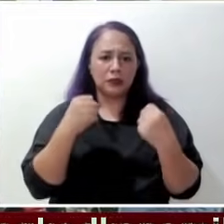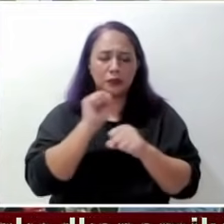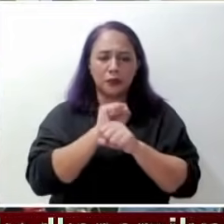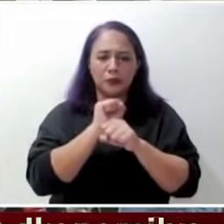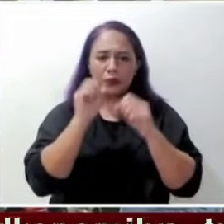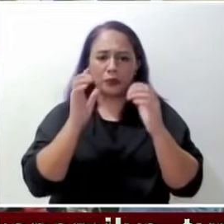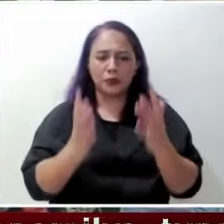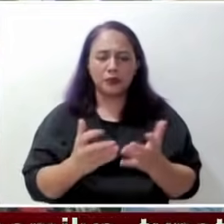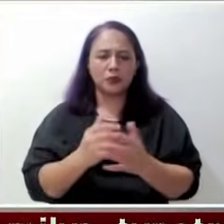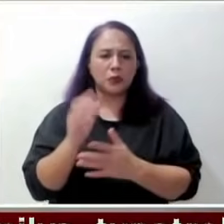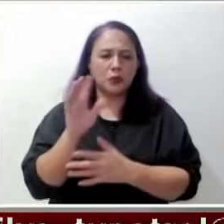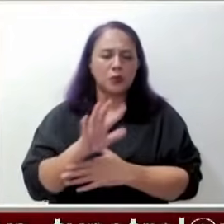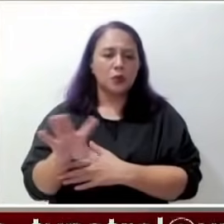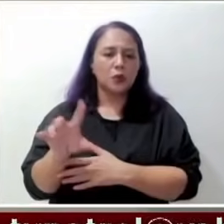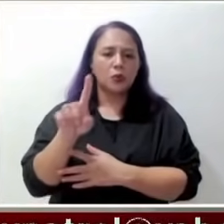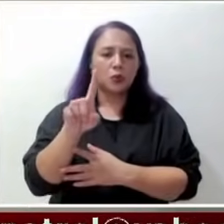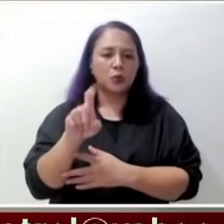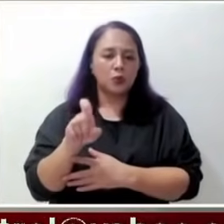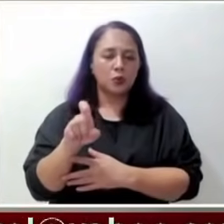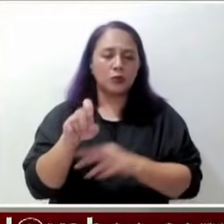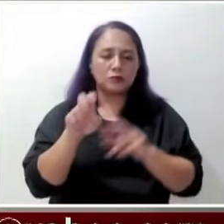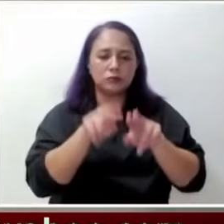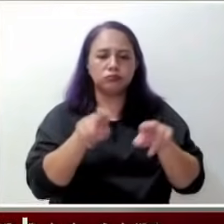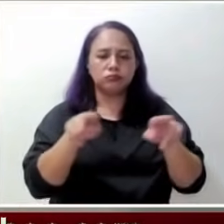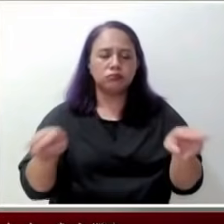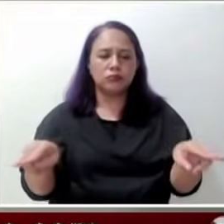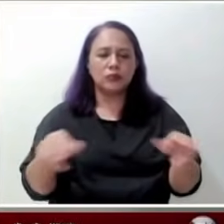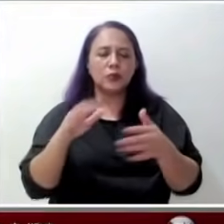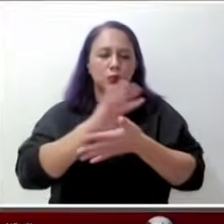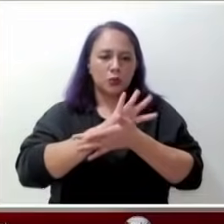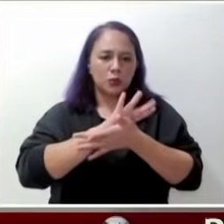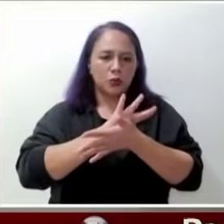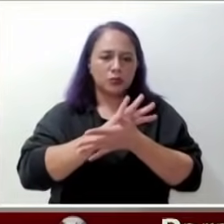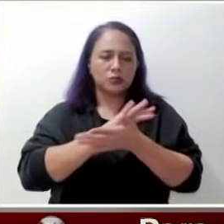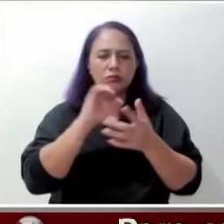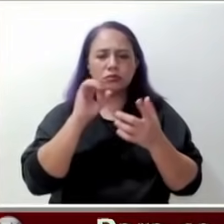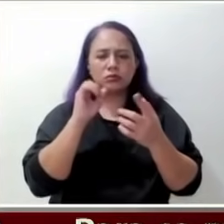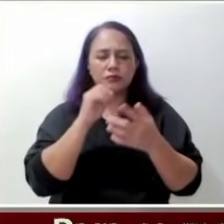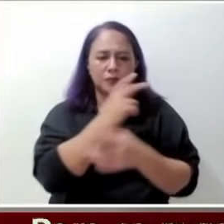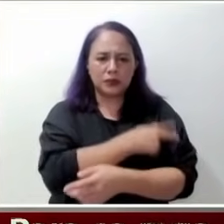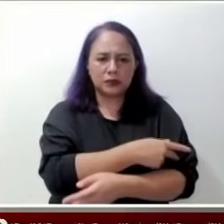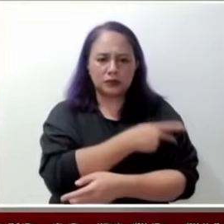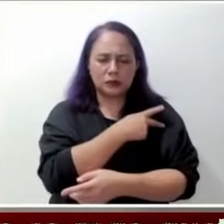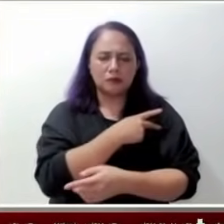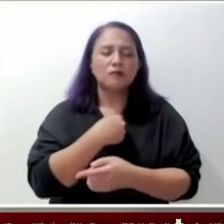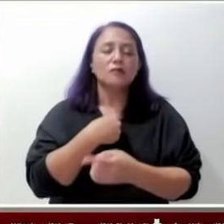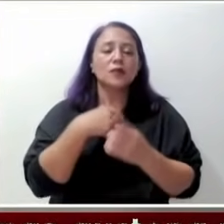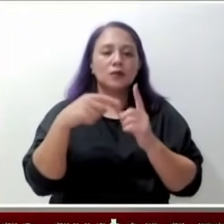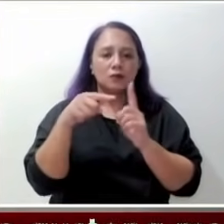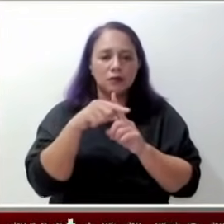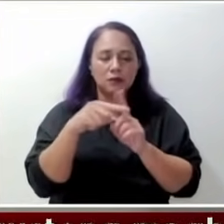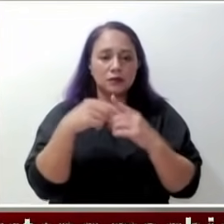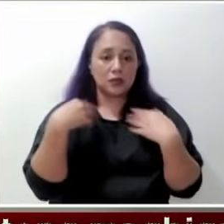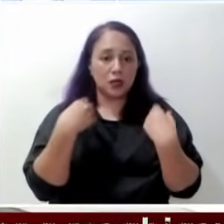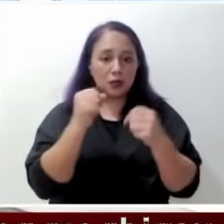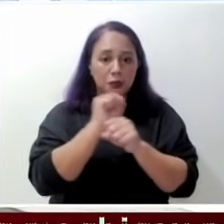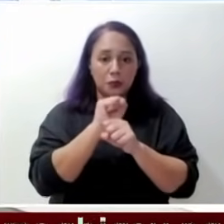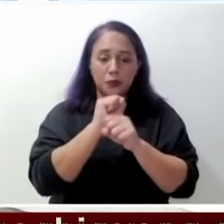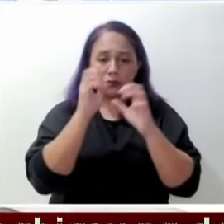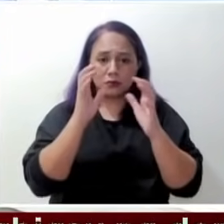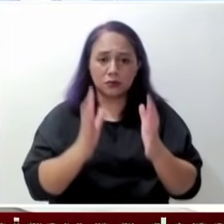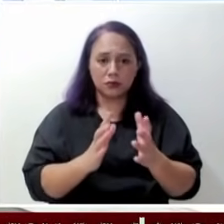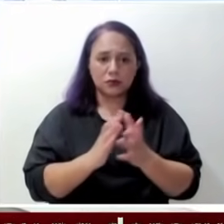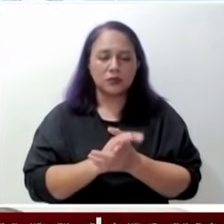sa mahigit 100 kama para sa COVID cases. Ayon sa kanilang hepe, may mga nagpositibo rin na health workers sa